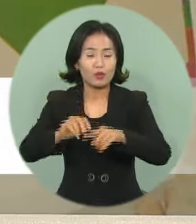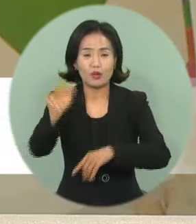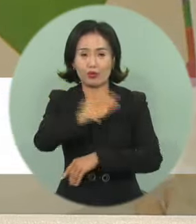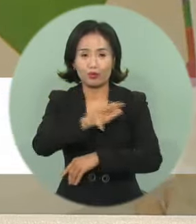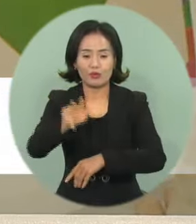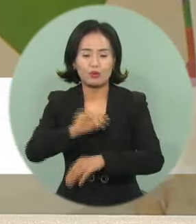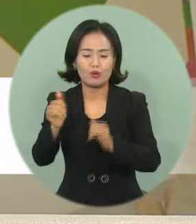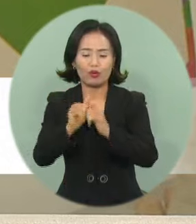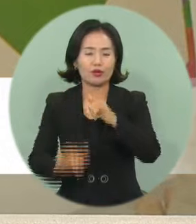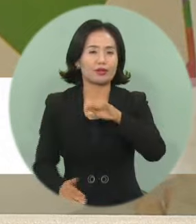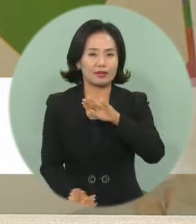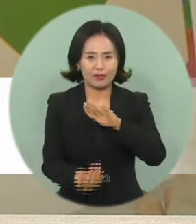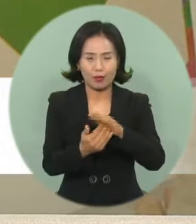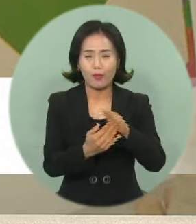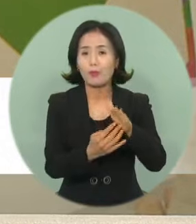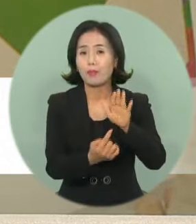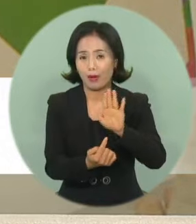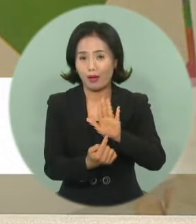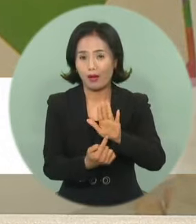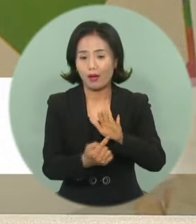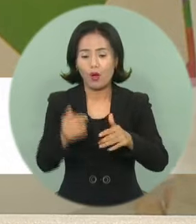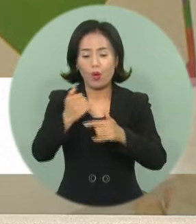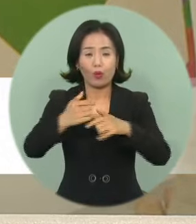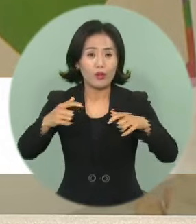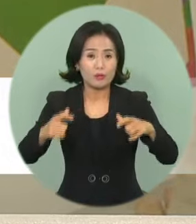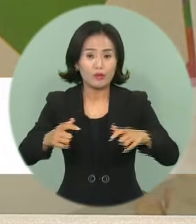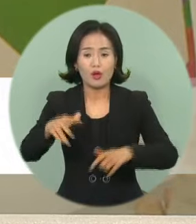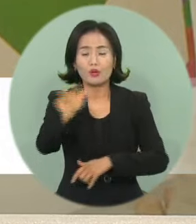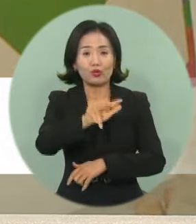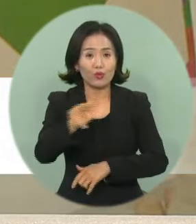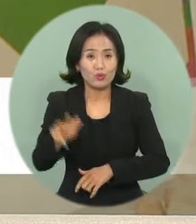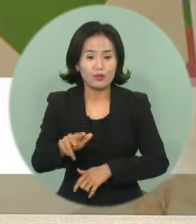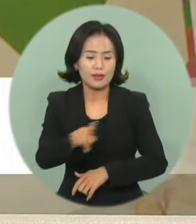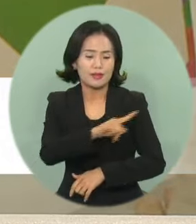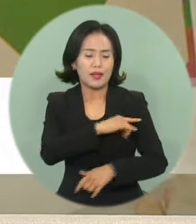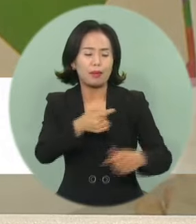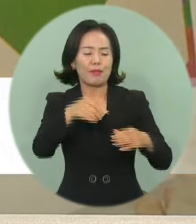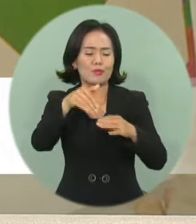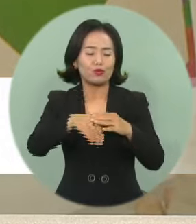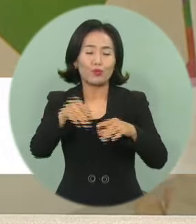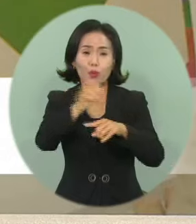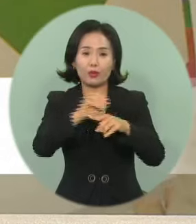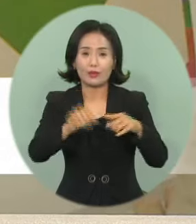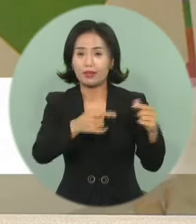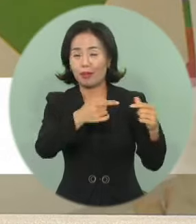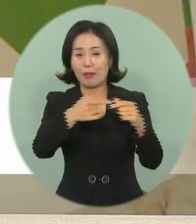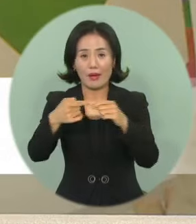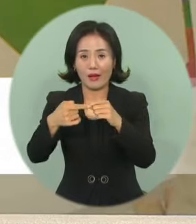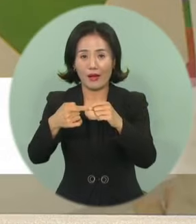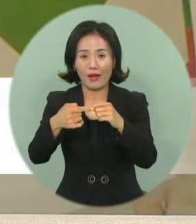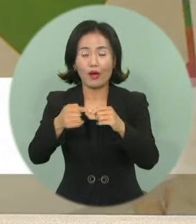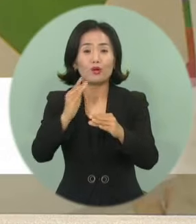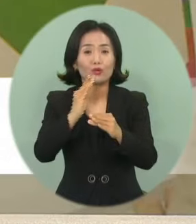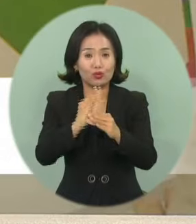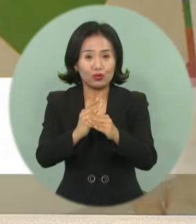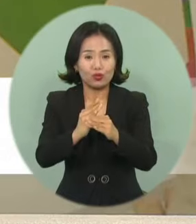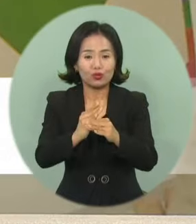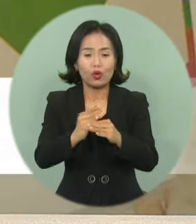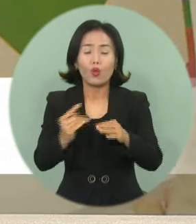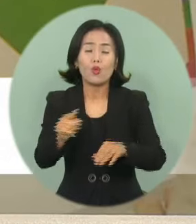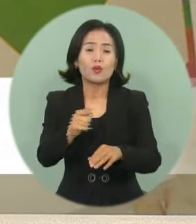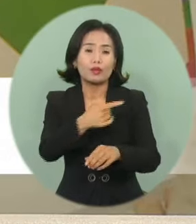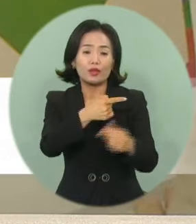전국적으로도 역대 최고치를 기록한 가운데 호남 지역은 전국에서도 가장 투표율이 높았습니다. 그중에서도 특히 높은